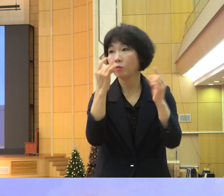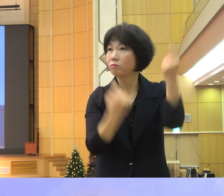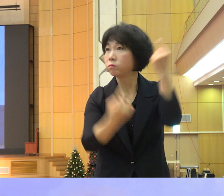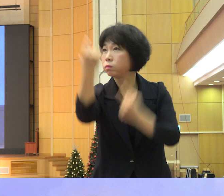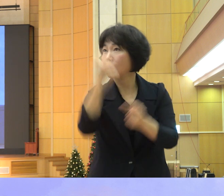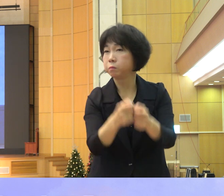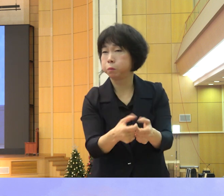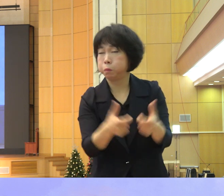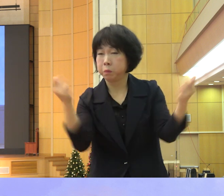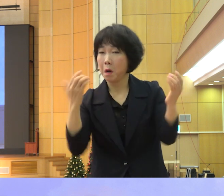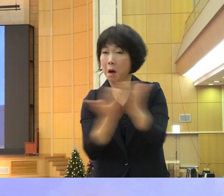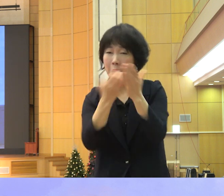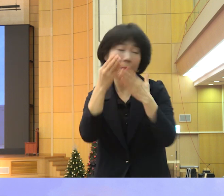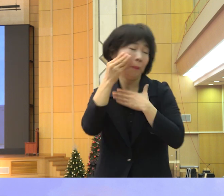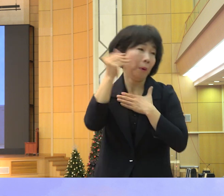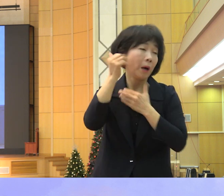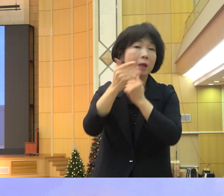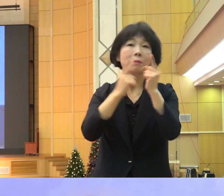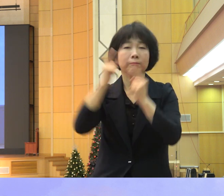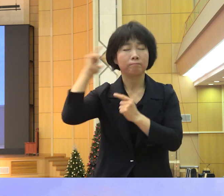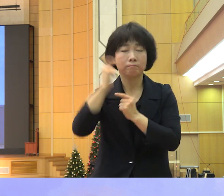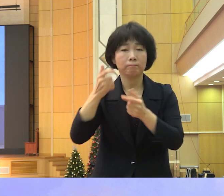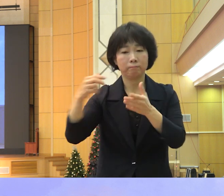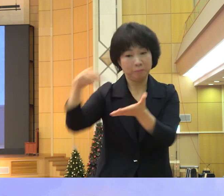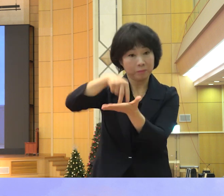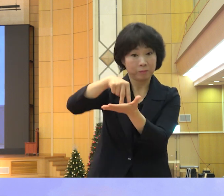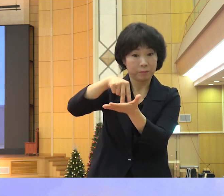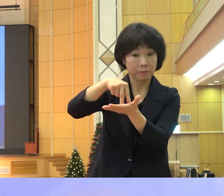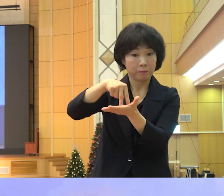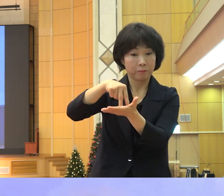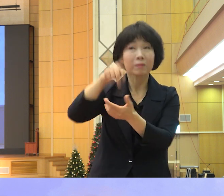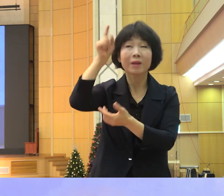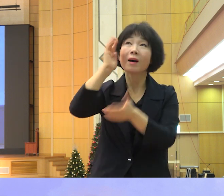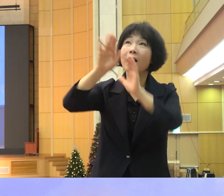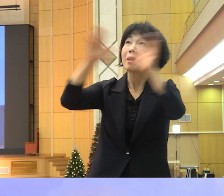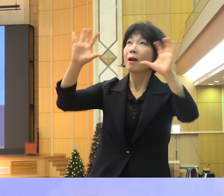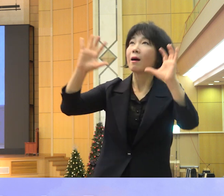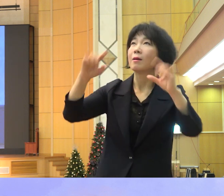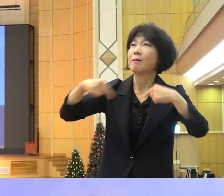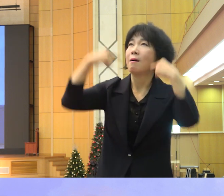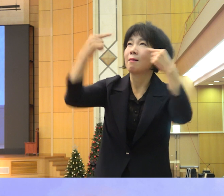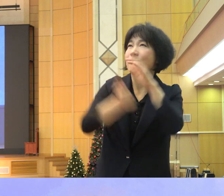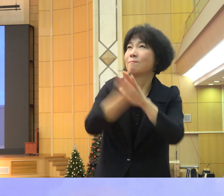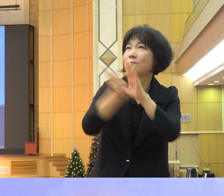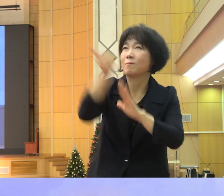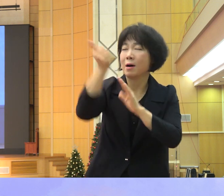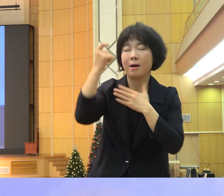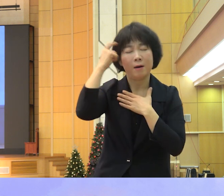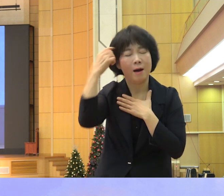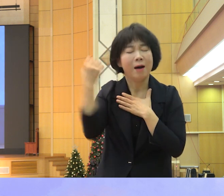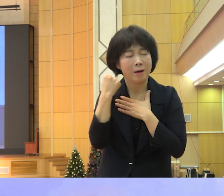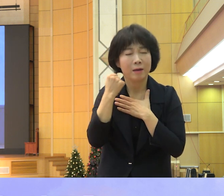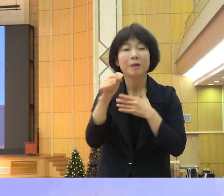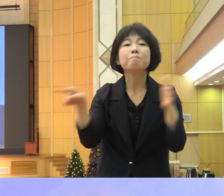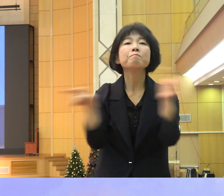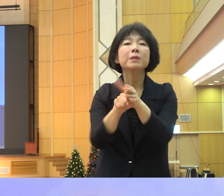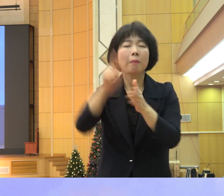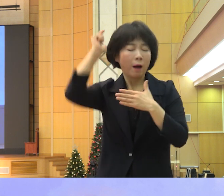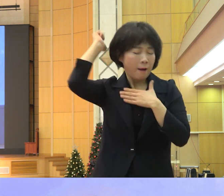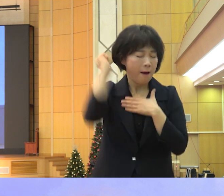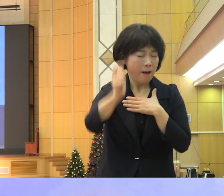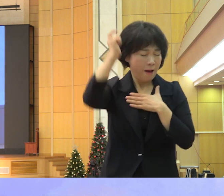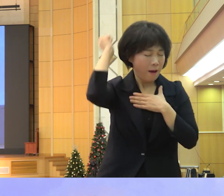부흥발전되고 아버지 하나님 말씀으로 든든히 서서 저 천국을 소망하며 반석 같은 신앙의